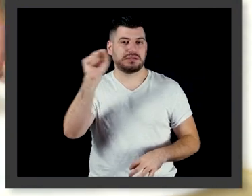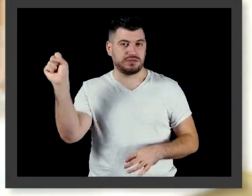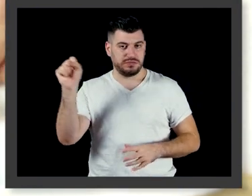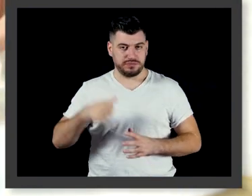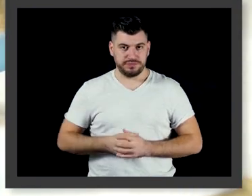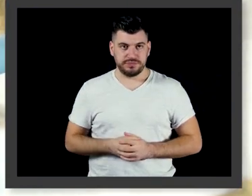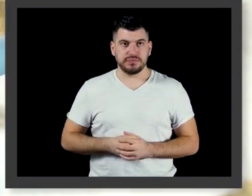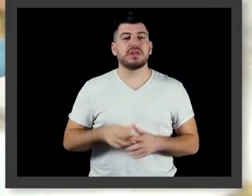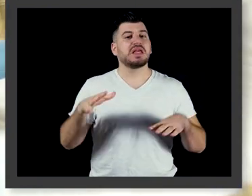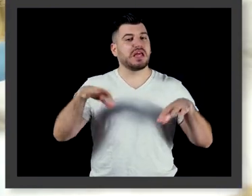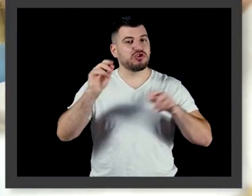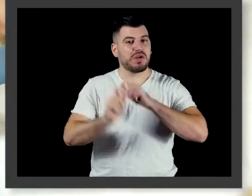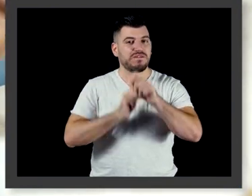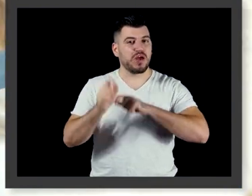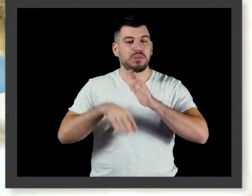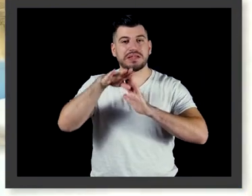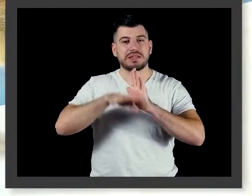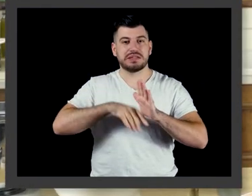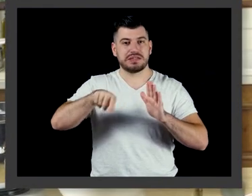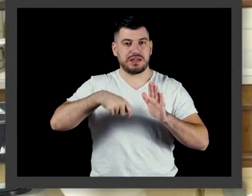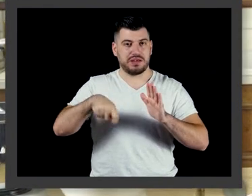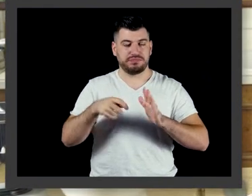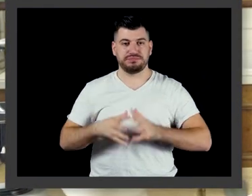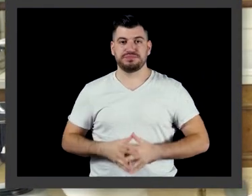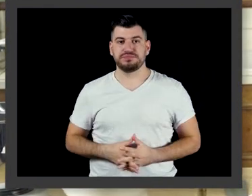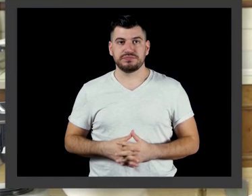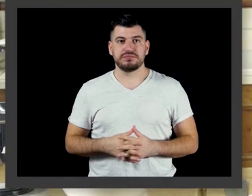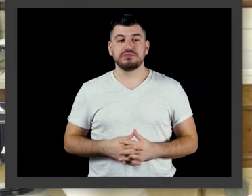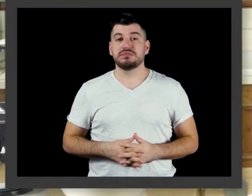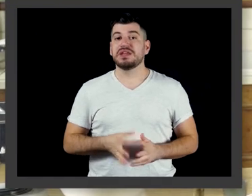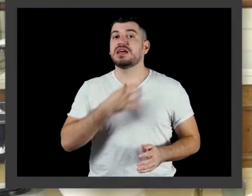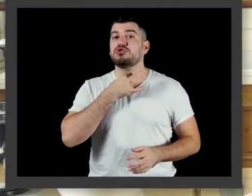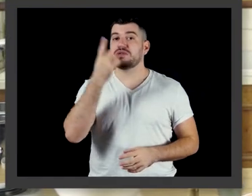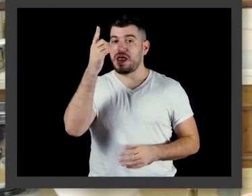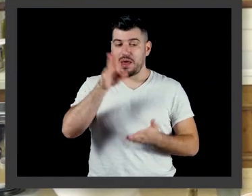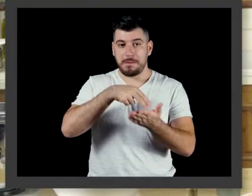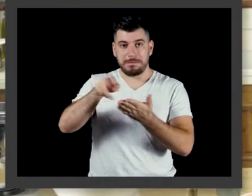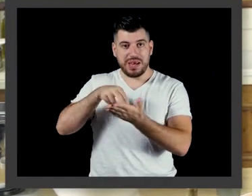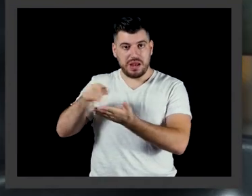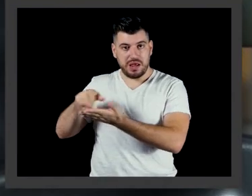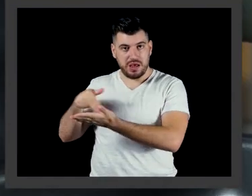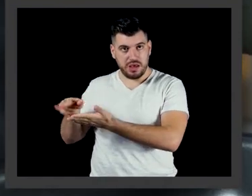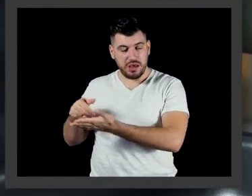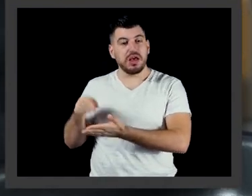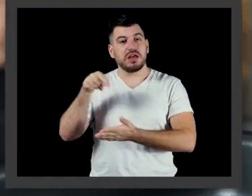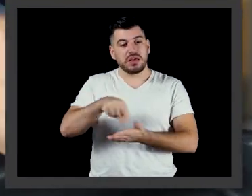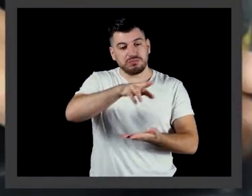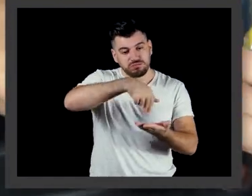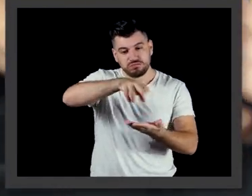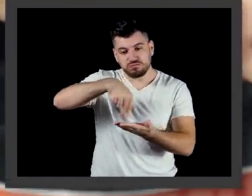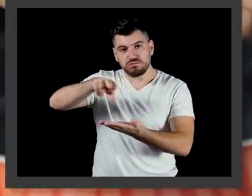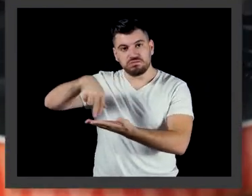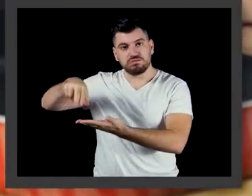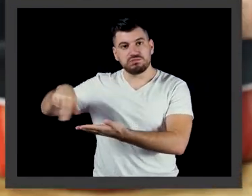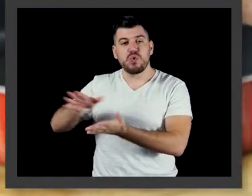Και ξεκινάμε να φτιάχνουμε τη συνταγή μας. Λοιπόν, θέλω ένα πινέλο και θα λείψω καλά